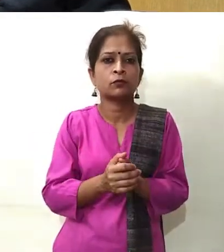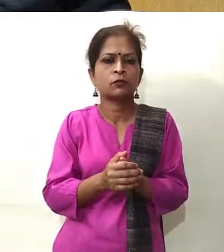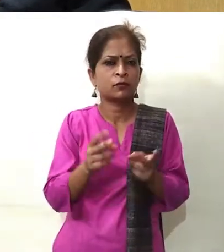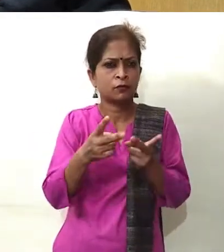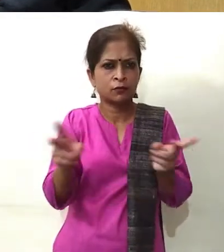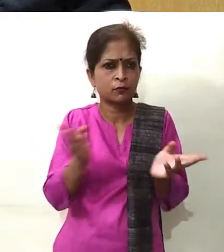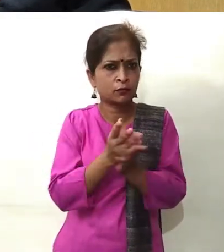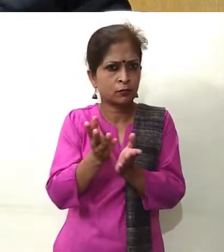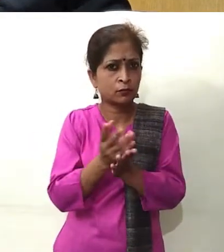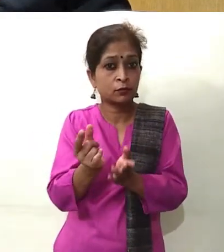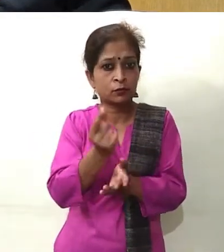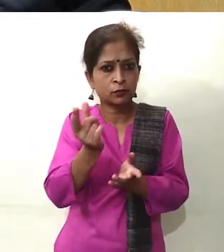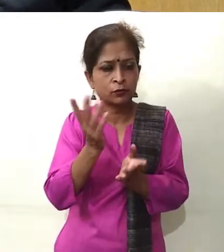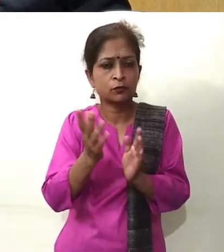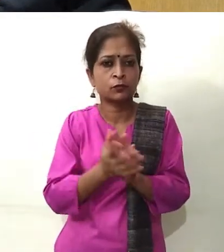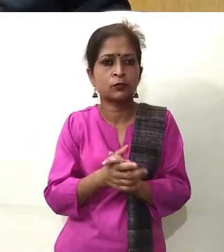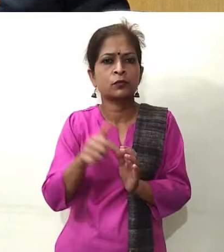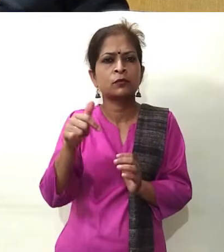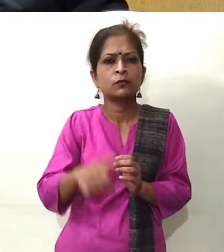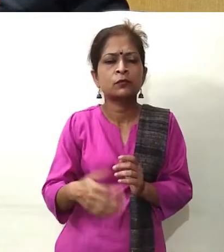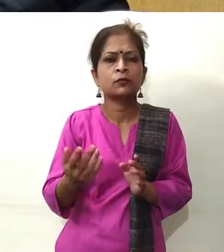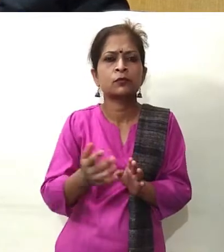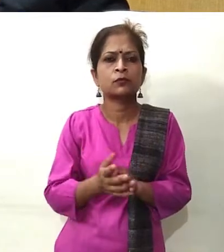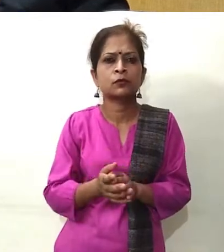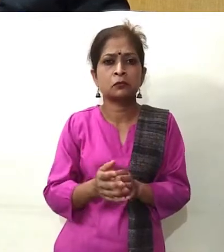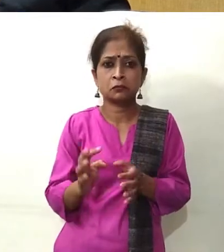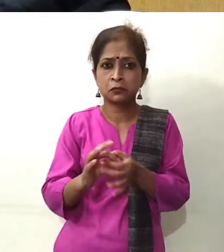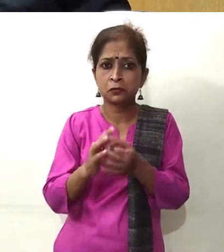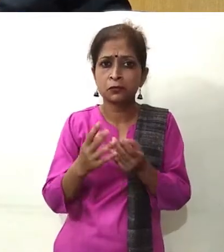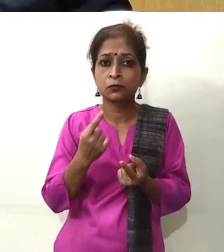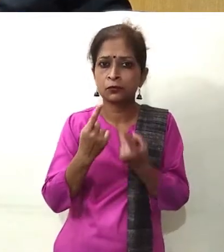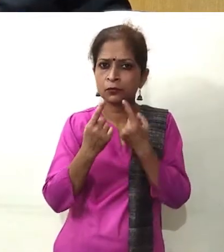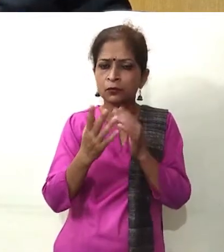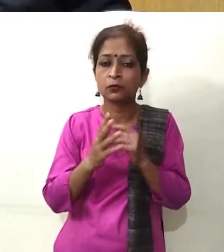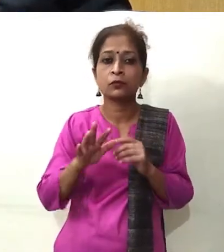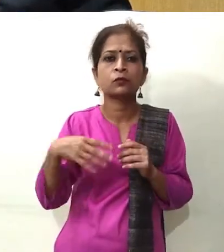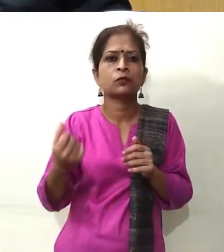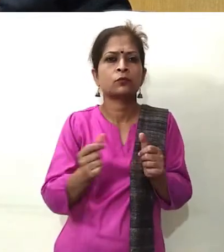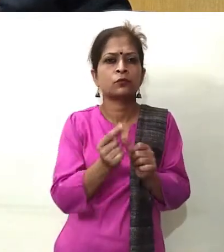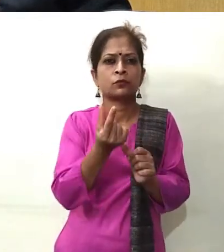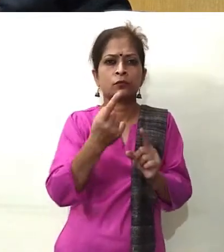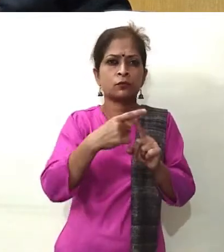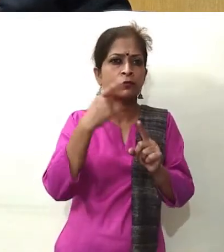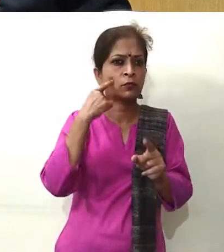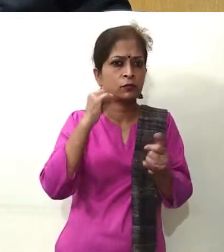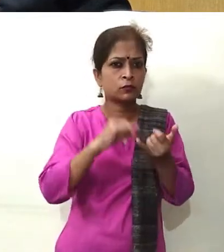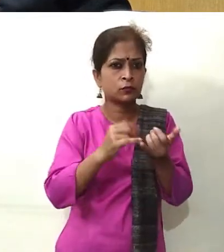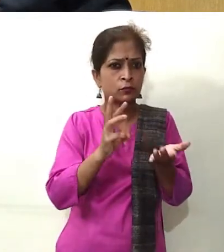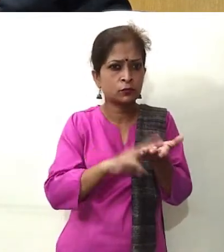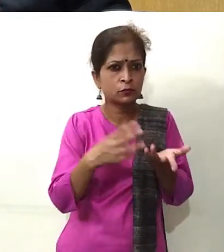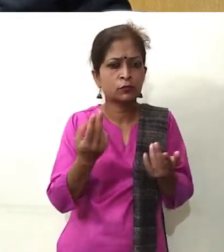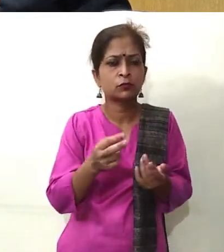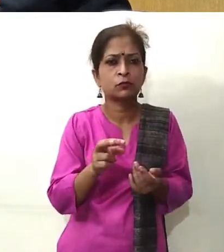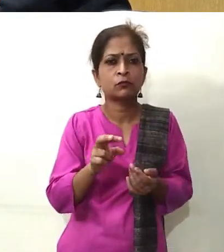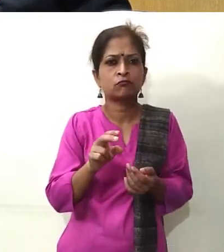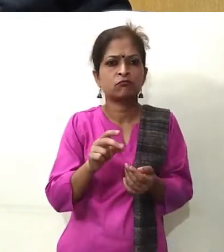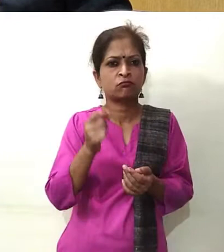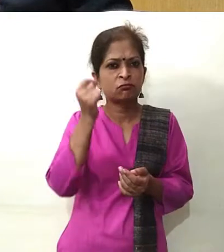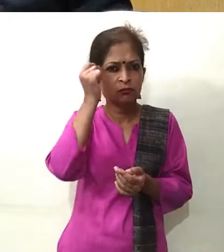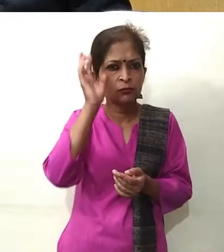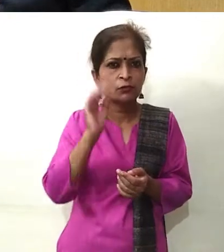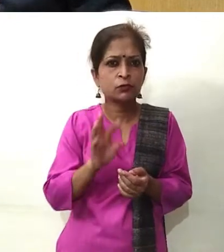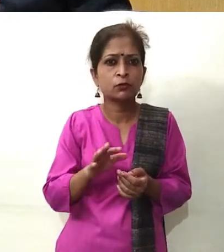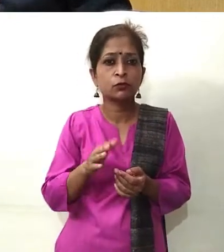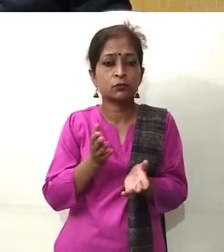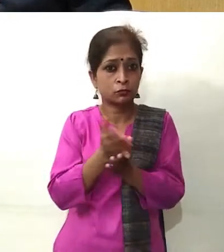और माध्यम से, तो इस संदर्भ में कभी कोई बात की गई है या ऑटिज्म को समझने के लिए कोई पर्याय है? तो थोड़ा सा